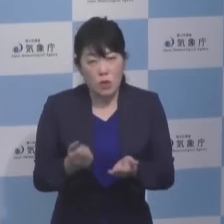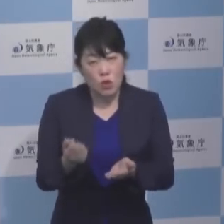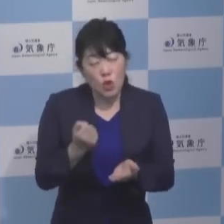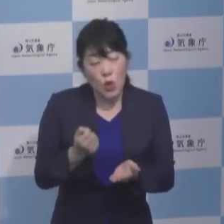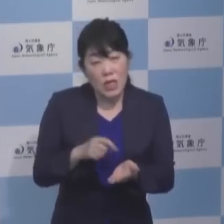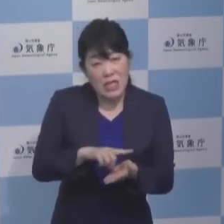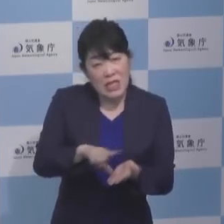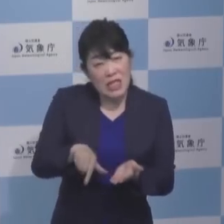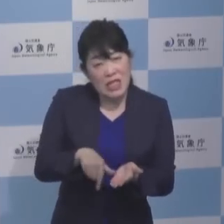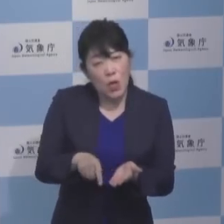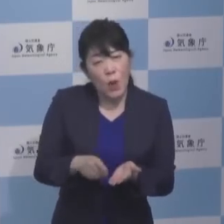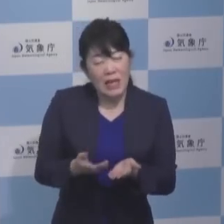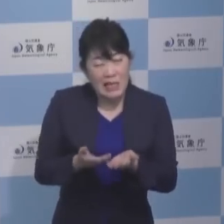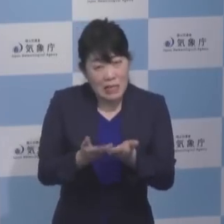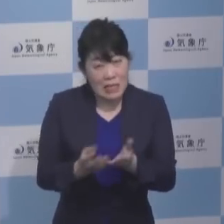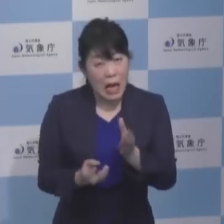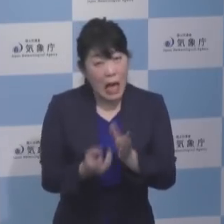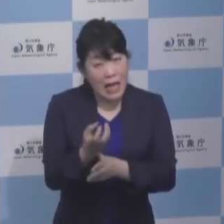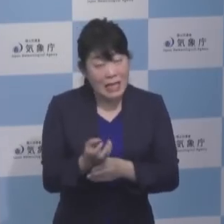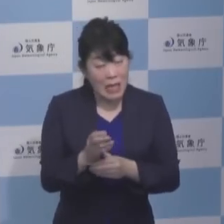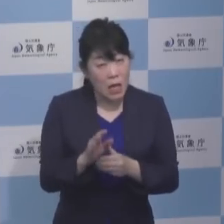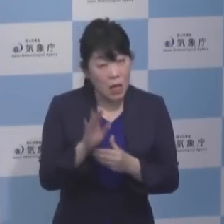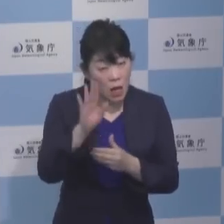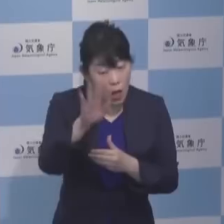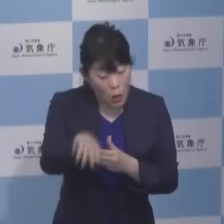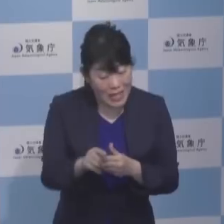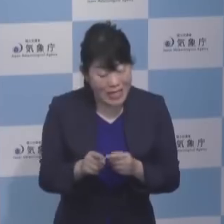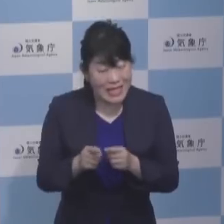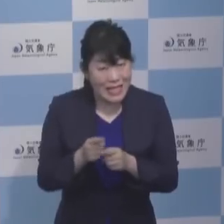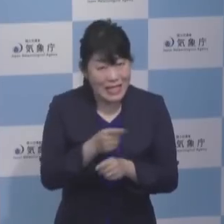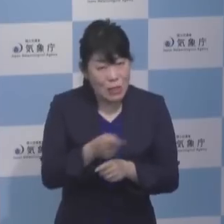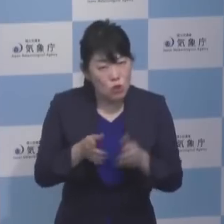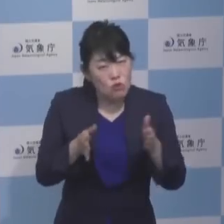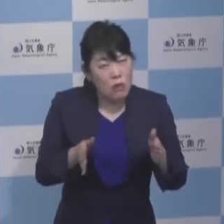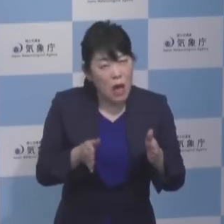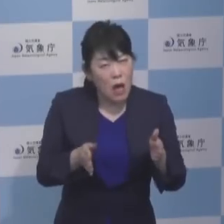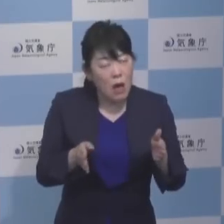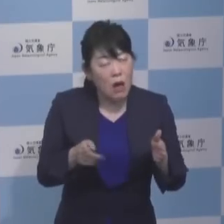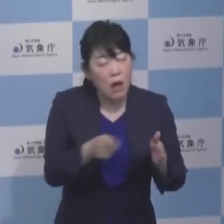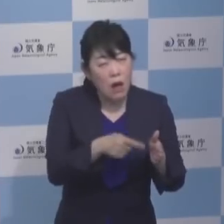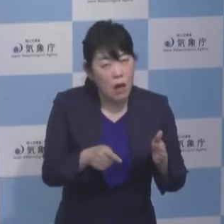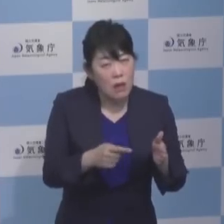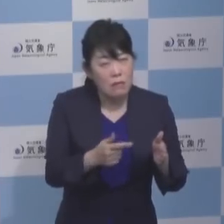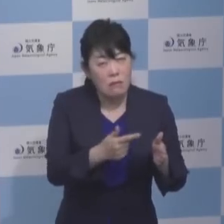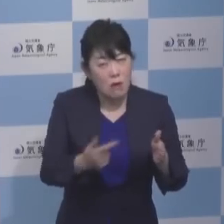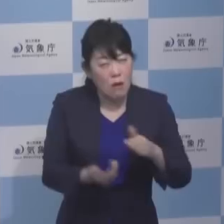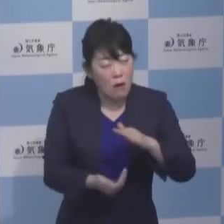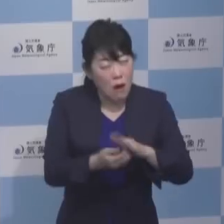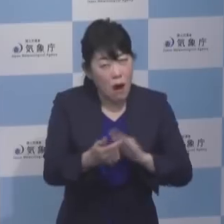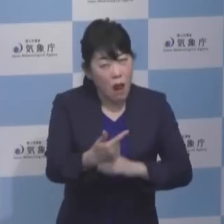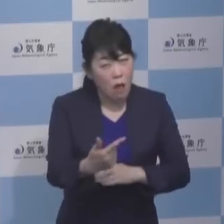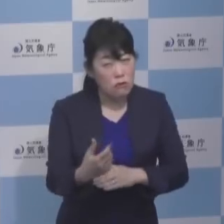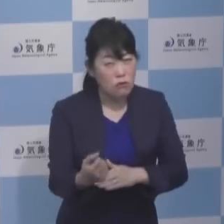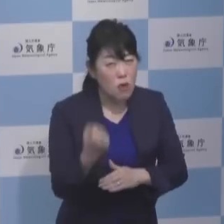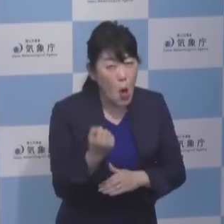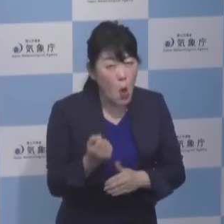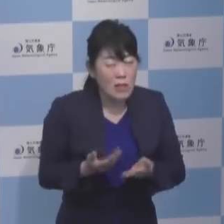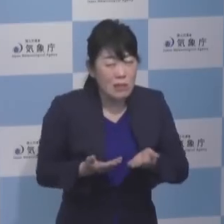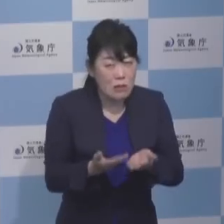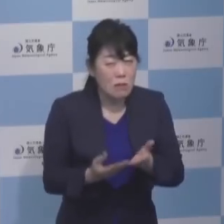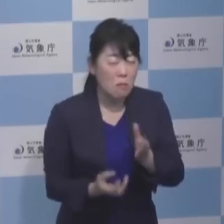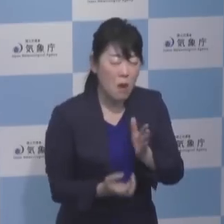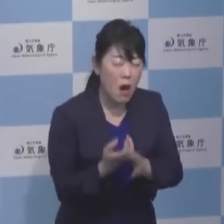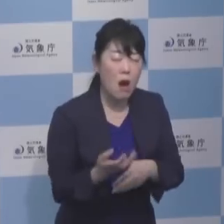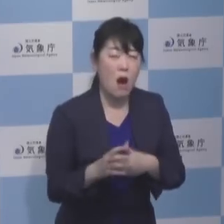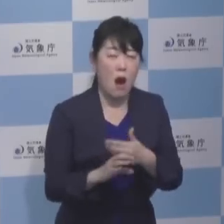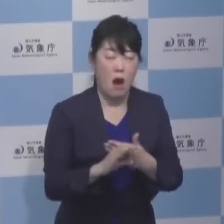震発生から1週間程度最大震度6強程度の地震に注意してください。